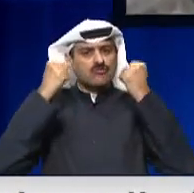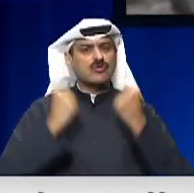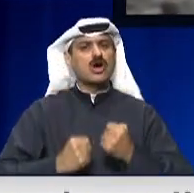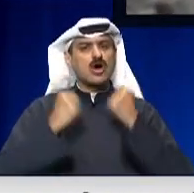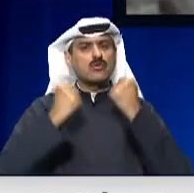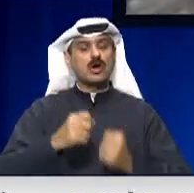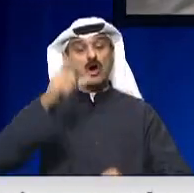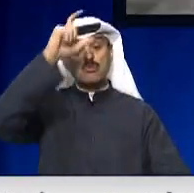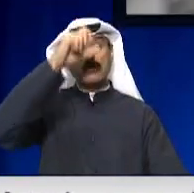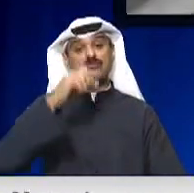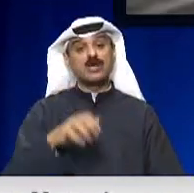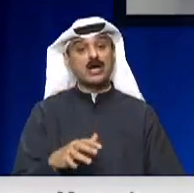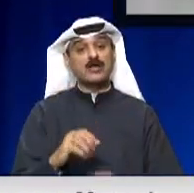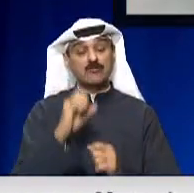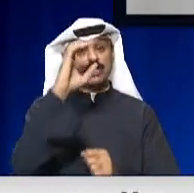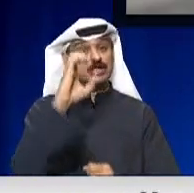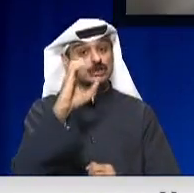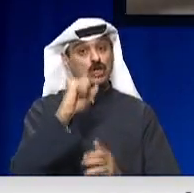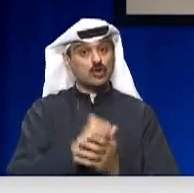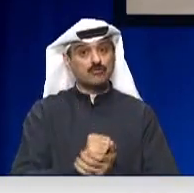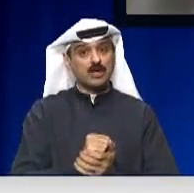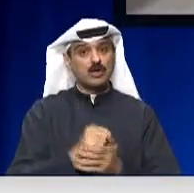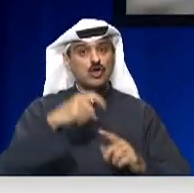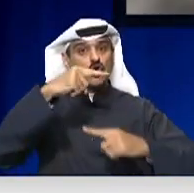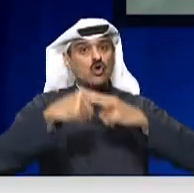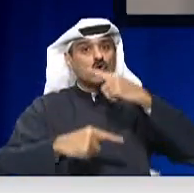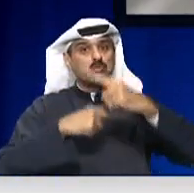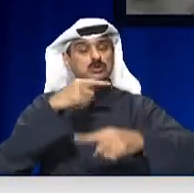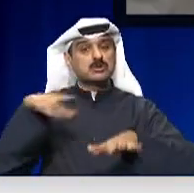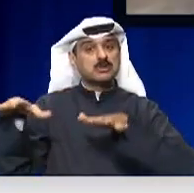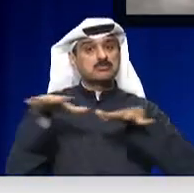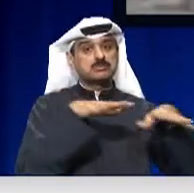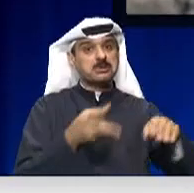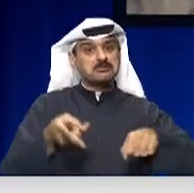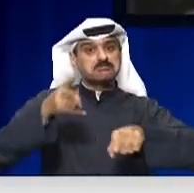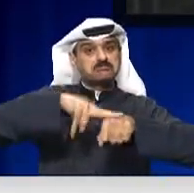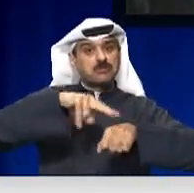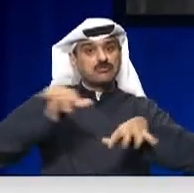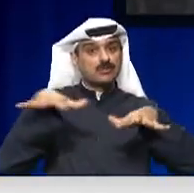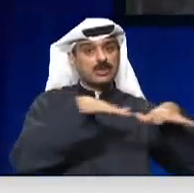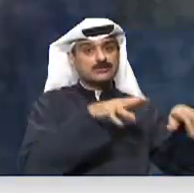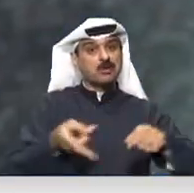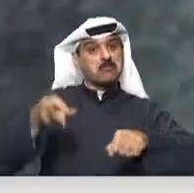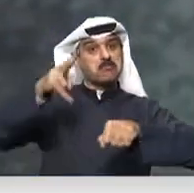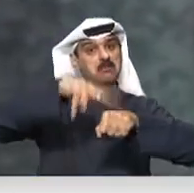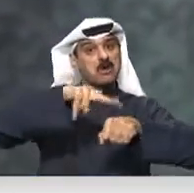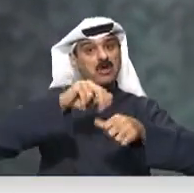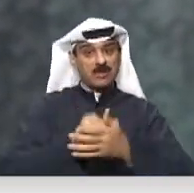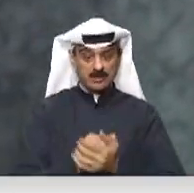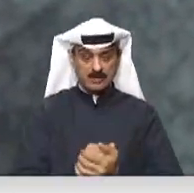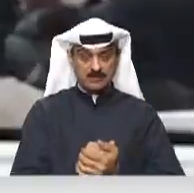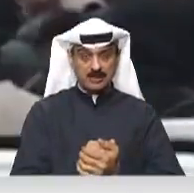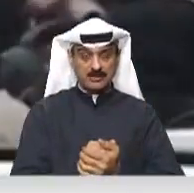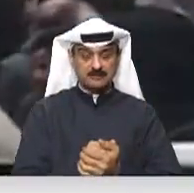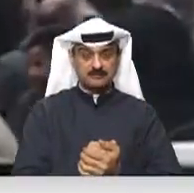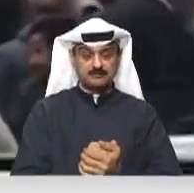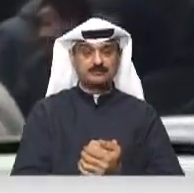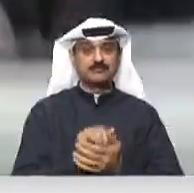في الجنوب مع استمرار الهزات الارتدادية للزلزال الذي ضرب منطقة كهرمان مرش.